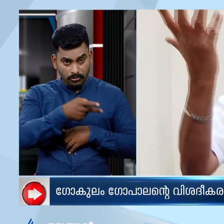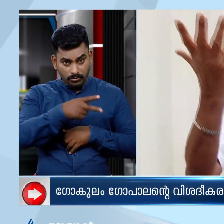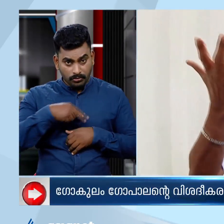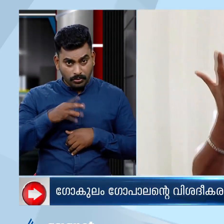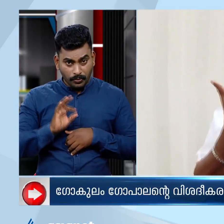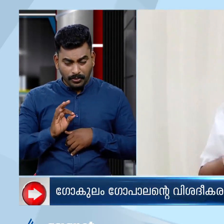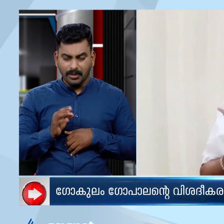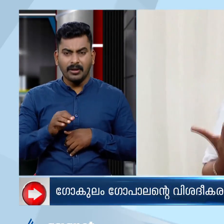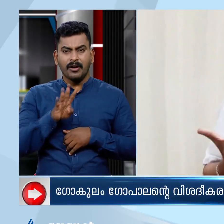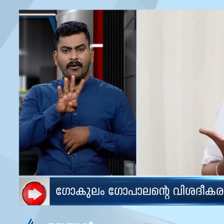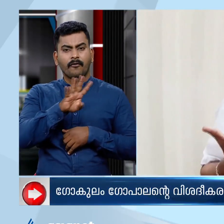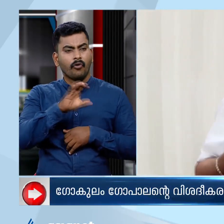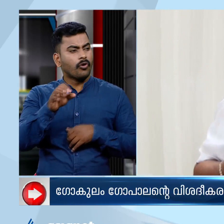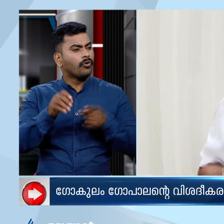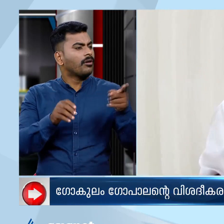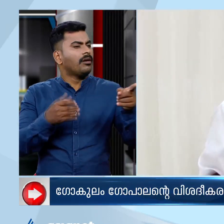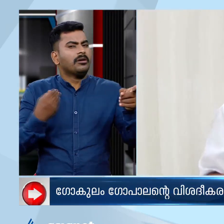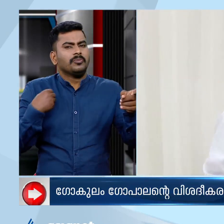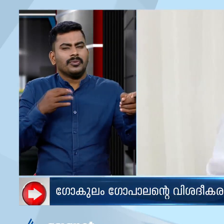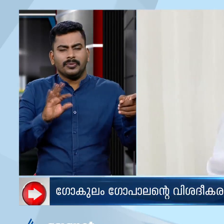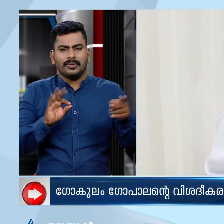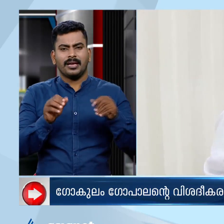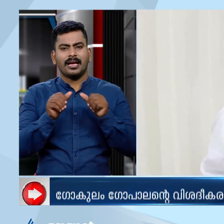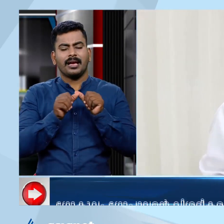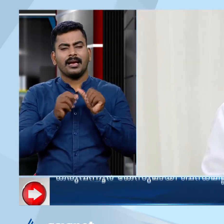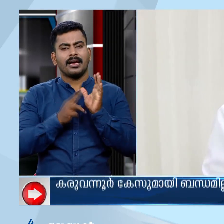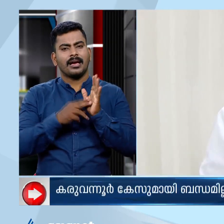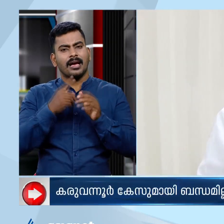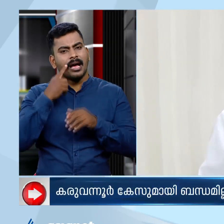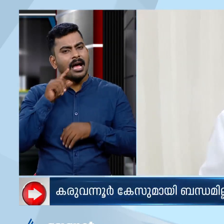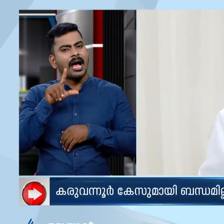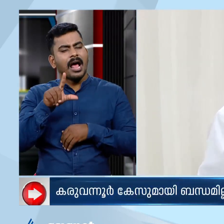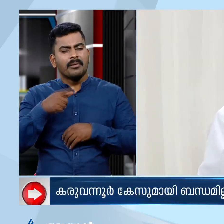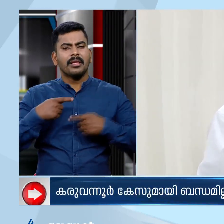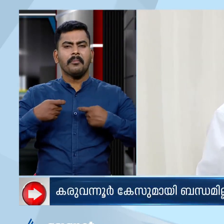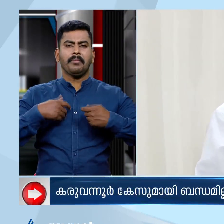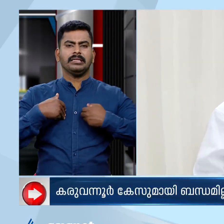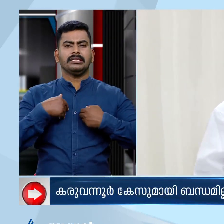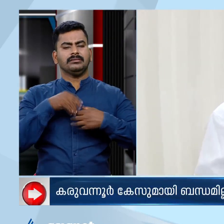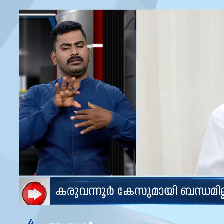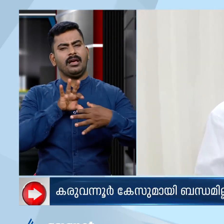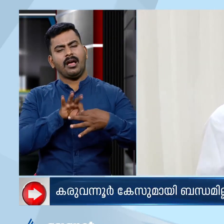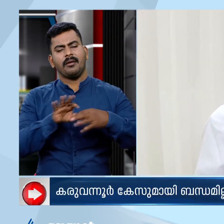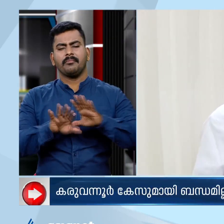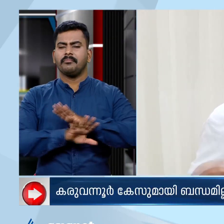അവർ കൊടുക്കാനുള്ളല്ലേ, ഞാനെന്തോ എൻ്റെ അനിൽകുമാർ എൻ്റെ കസ്റ്റമറാണ്, ആ ഡോക്യുമെൻ്റ് എൻ്റെ കയ്യിലുണ്ട്,